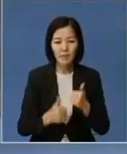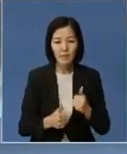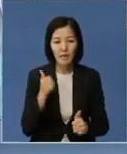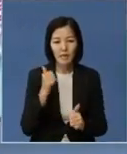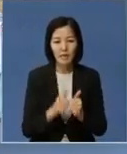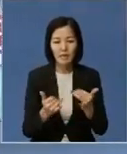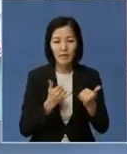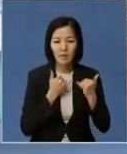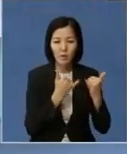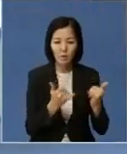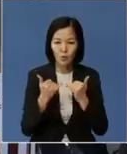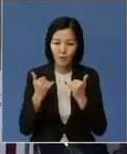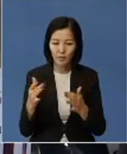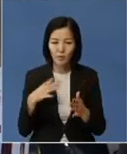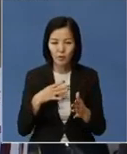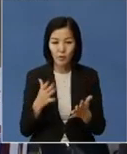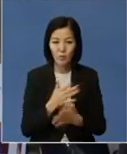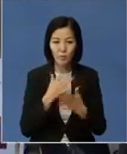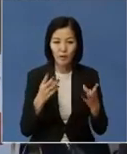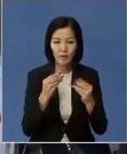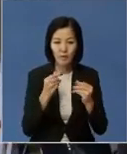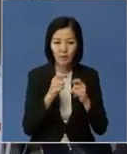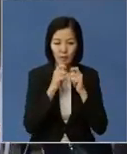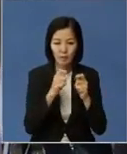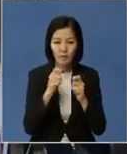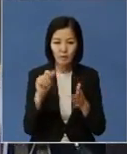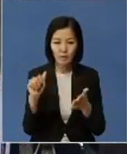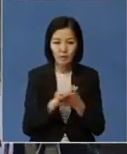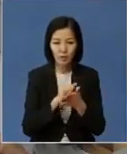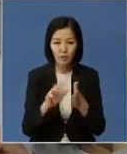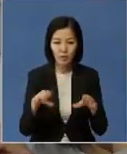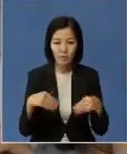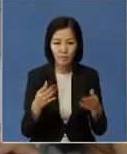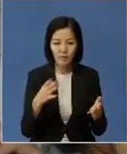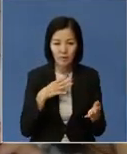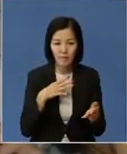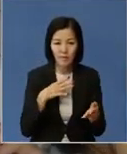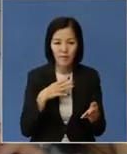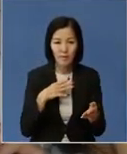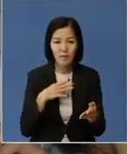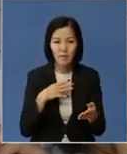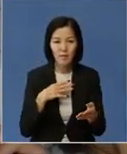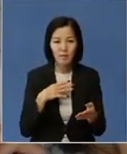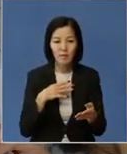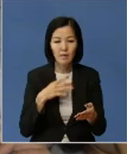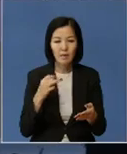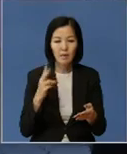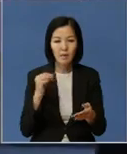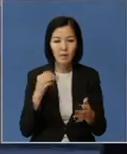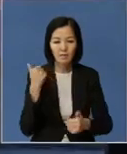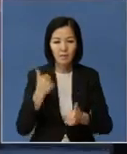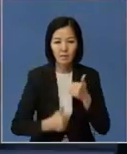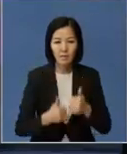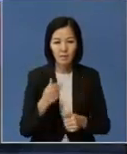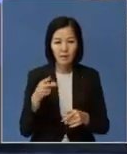әрқайсына құрмет көрсетілді. Қомақты ақшалай сыйлықтар мен арнайы дипломдар табысталды. Бір айта кетері, Дәнеш Рақышев атындағы байқау